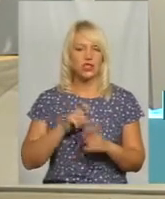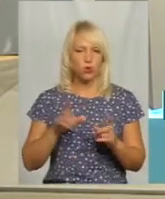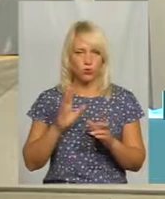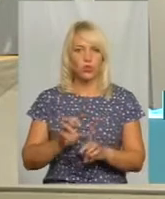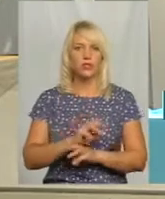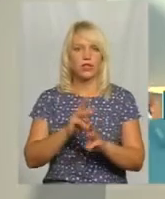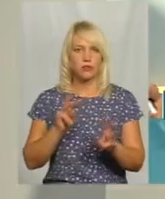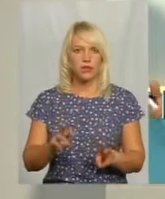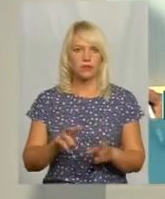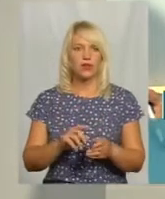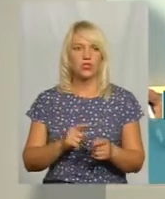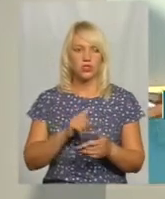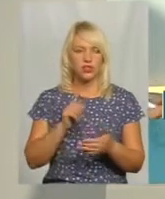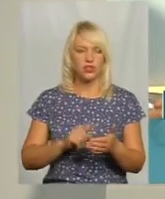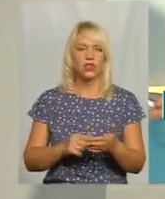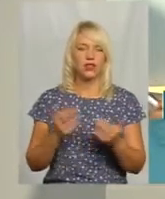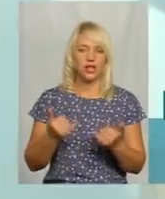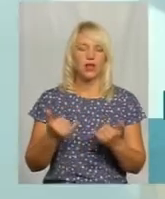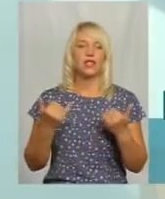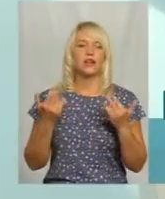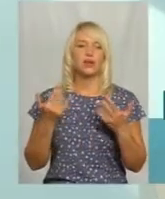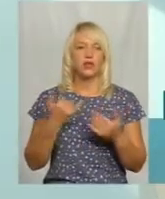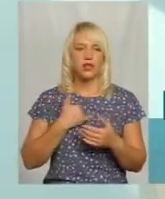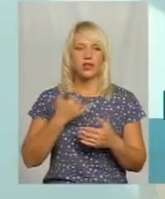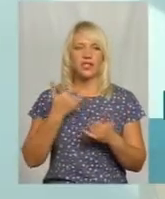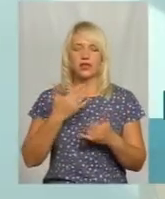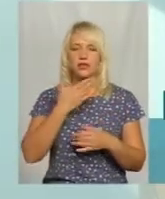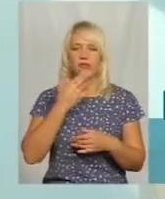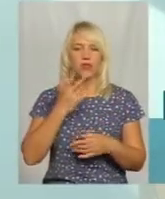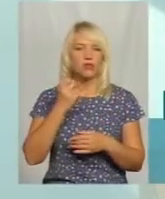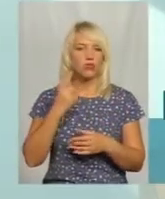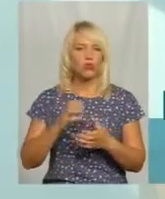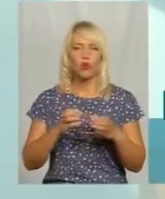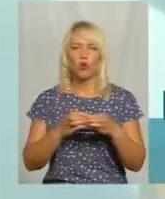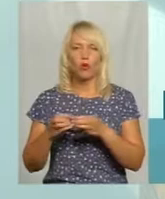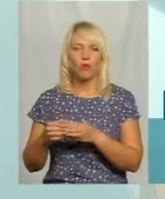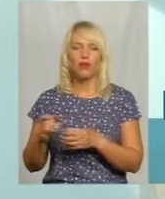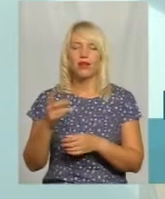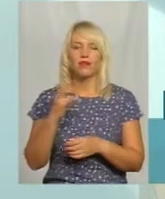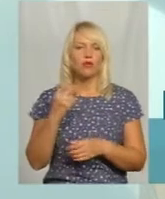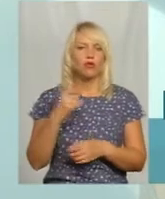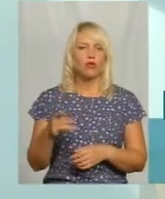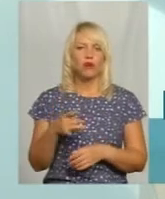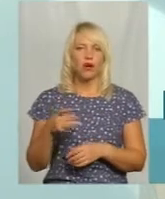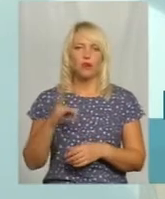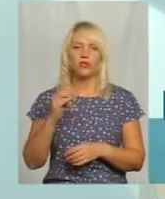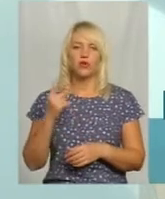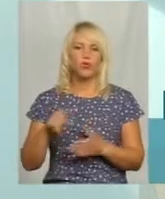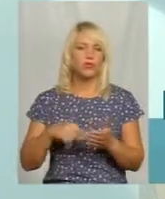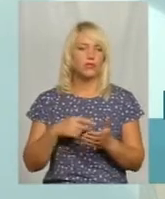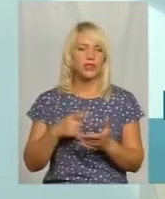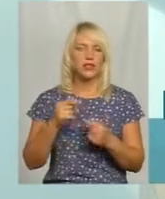тобто співфінансування є у всіх громад. Наразі у нас немає жодної громади, жодного району чи міста, де би нам сказали,